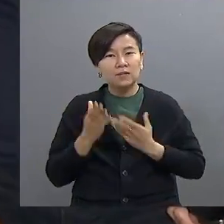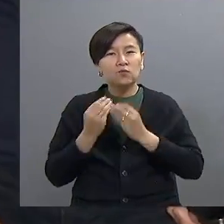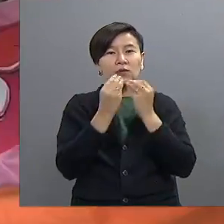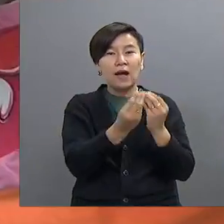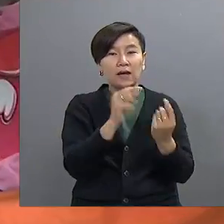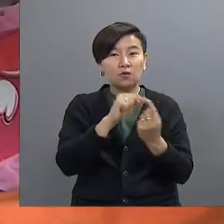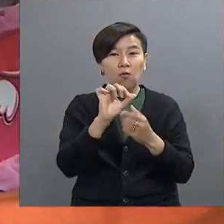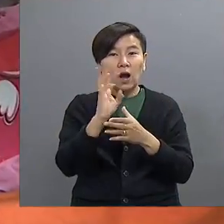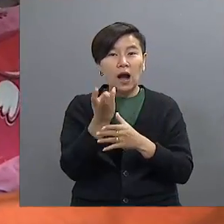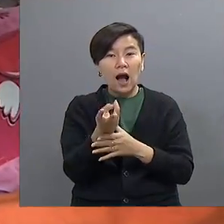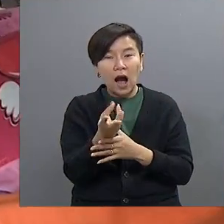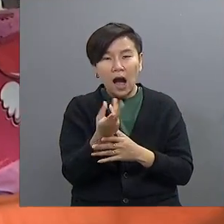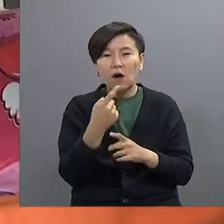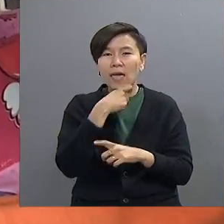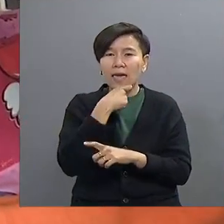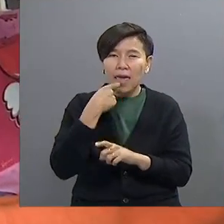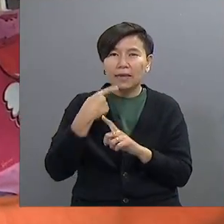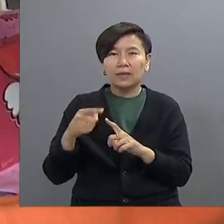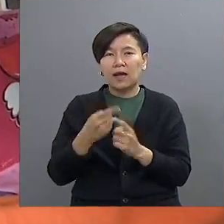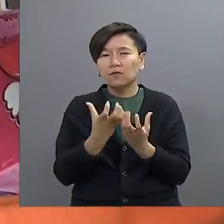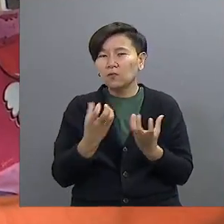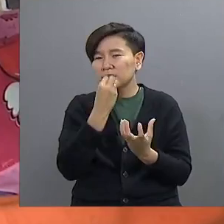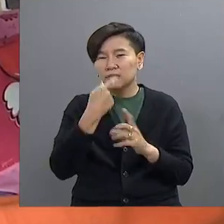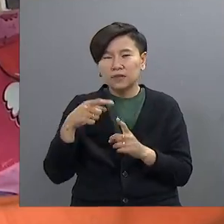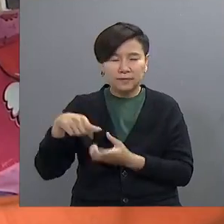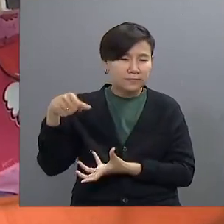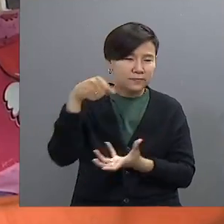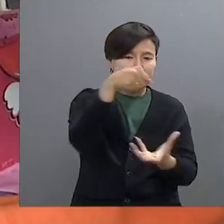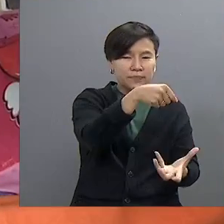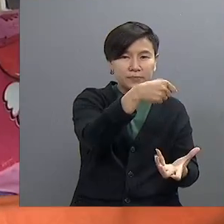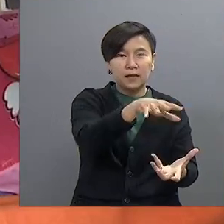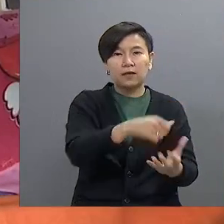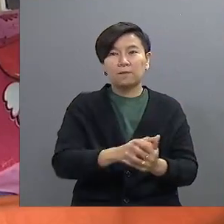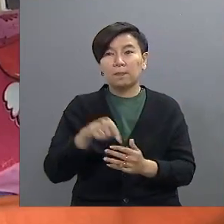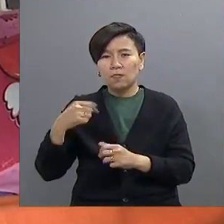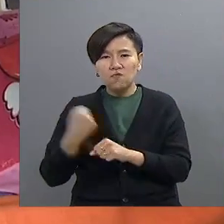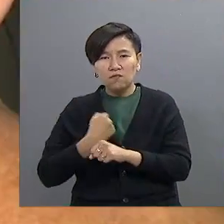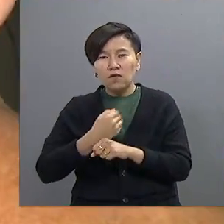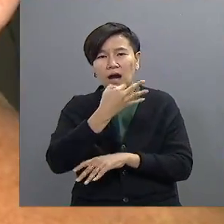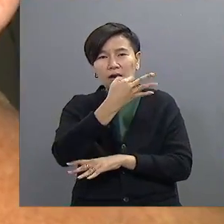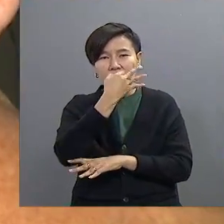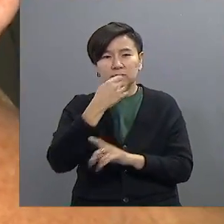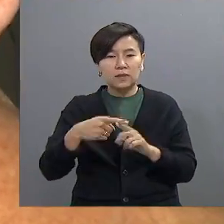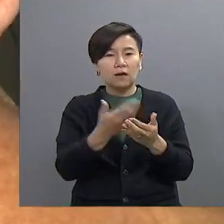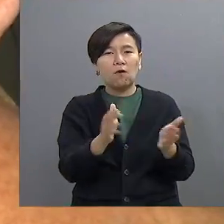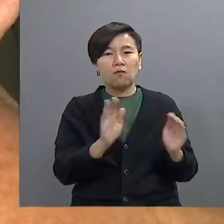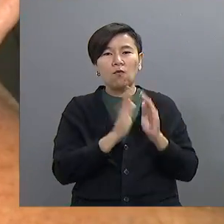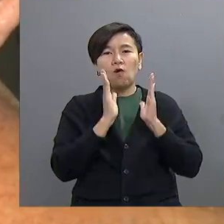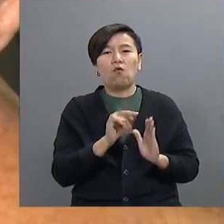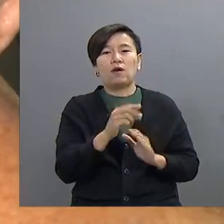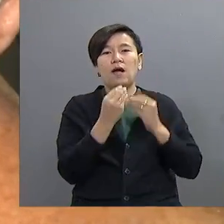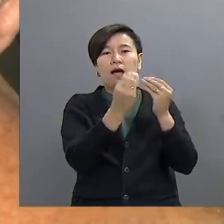ำเป็นให้กับครอบครัวของตาศรีนะคะแล้วก็จะประสานหน่วยงานในการฝึกอาชีพให้กับคนในครอบครัวนี้นะคะเพื่อที่จะได้ประกอบอ